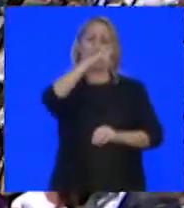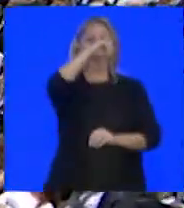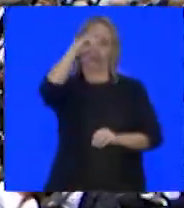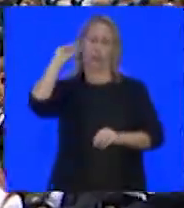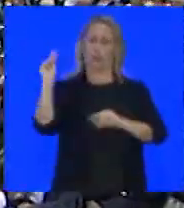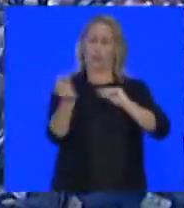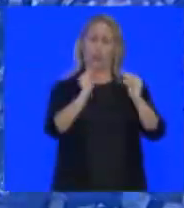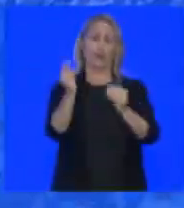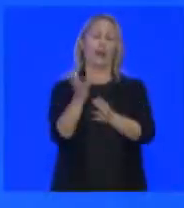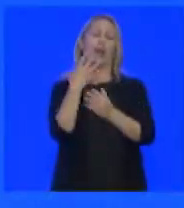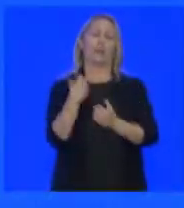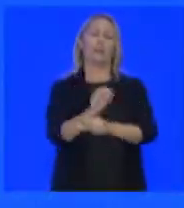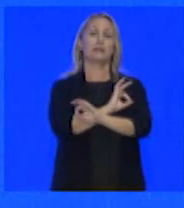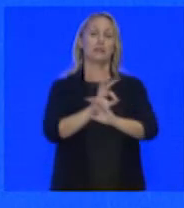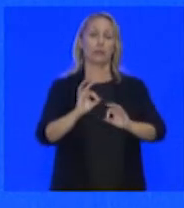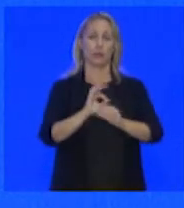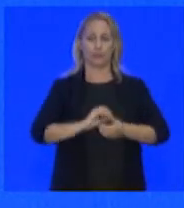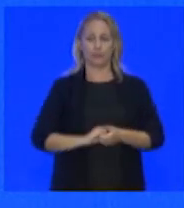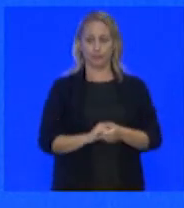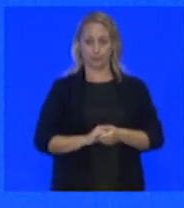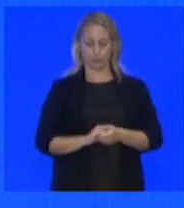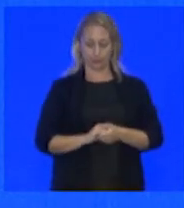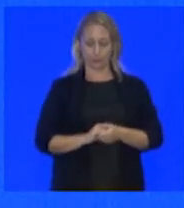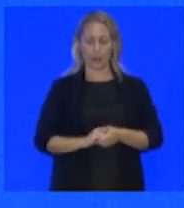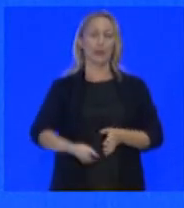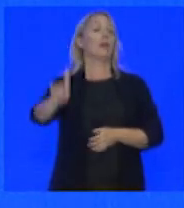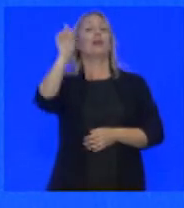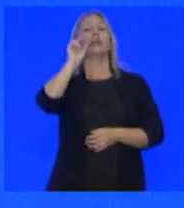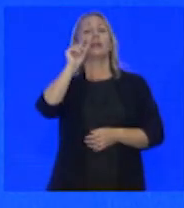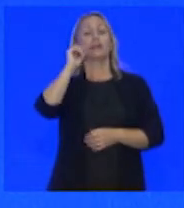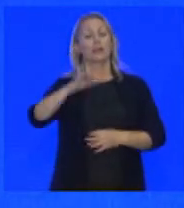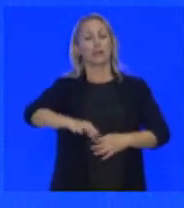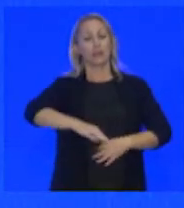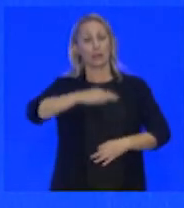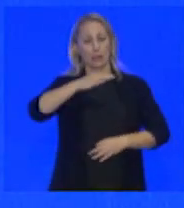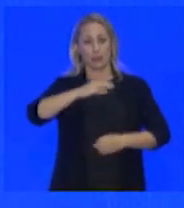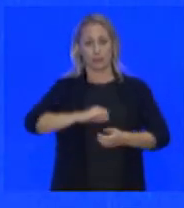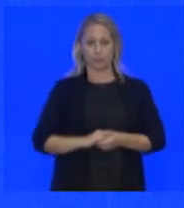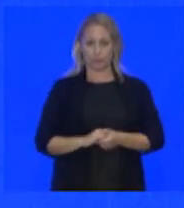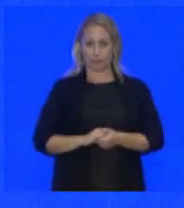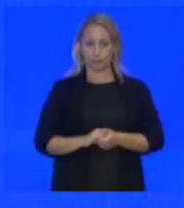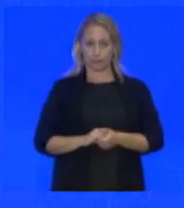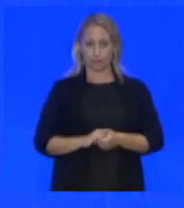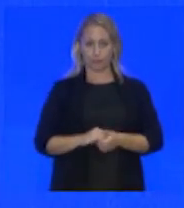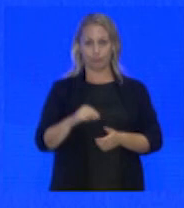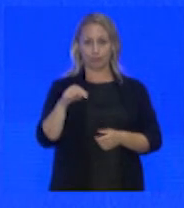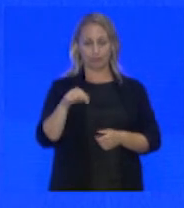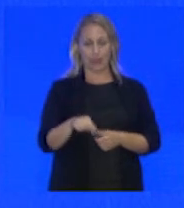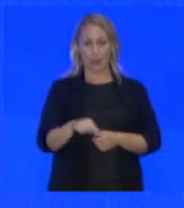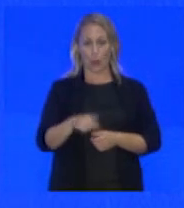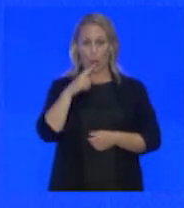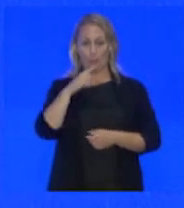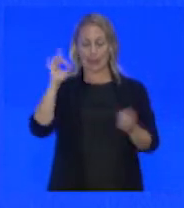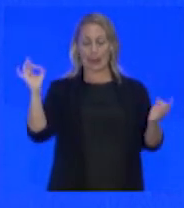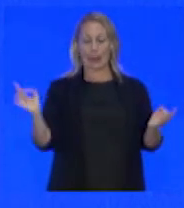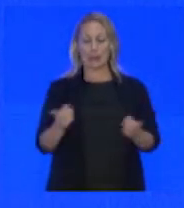παρουσιαστεί στο μεσοδιάστημα. Κυρίες και φίλοι, κυρίες και κύριοι, προφανώς δεν είναι τυχαία η απόφασή μου να προταχθούν